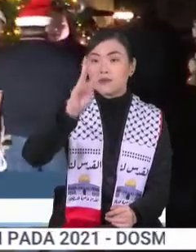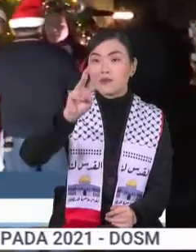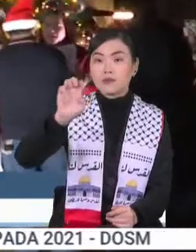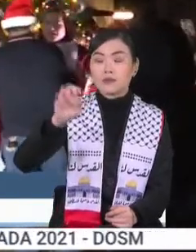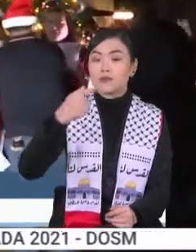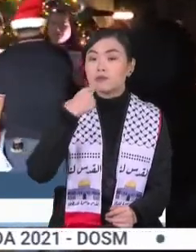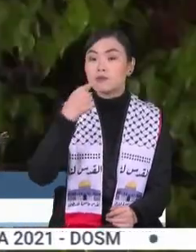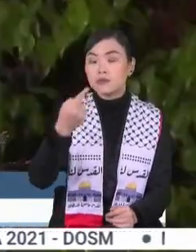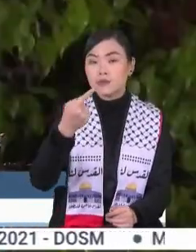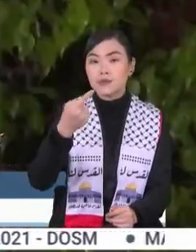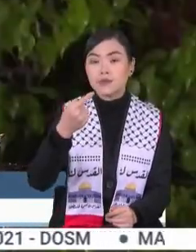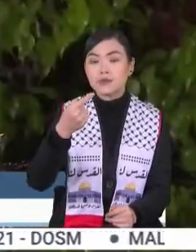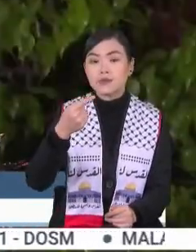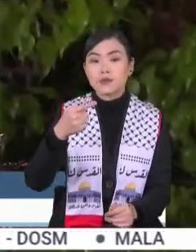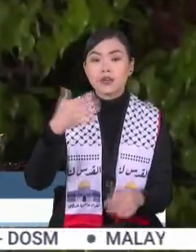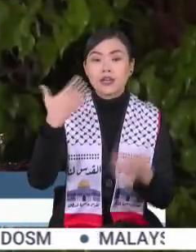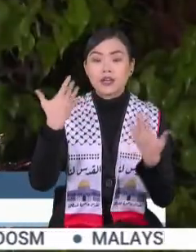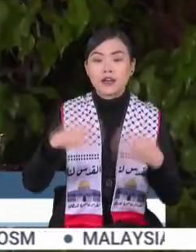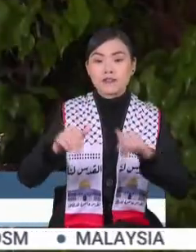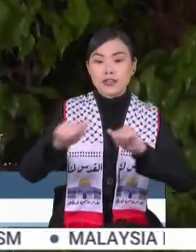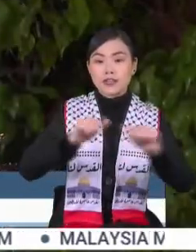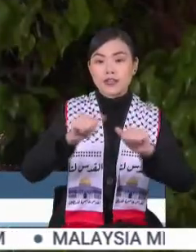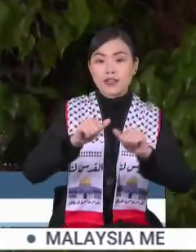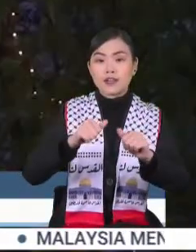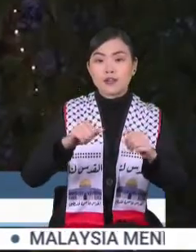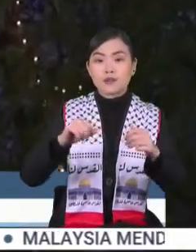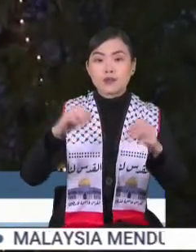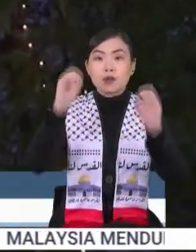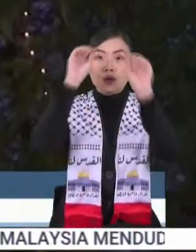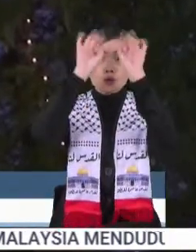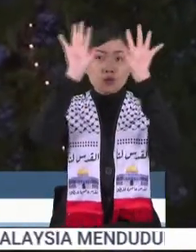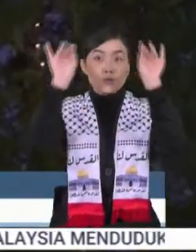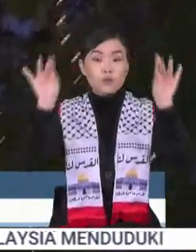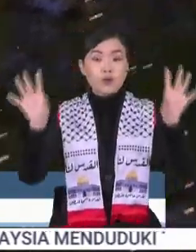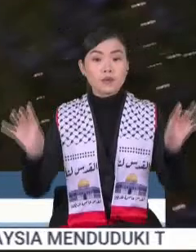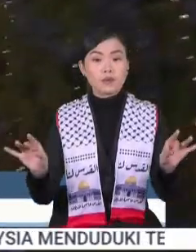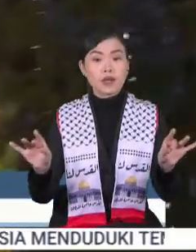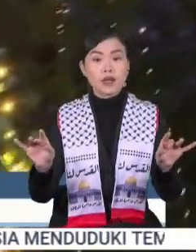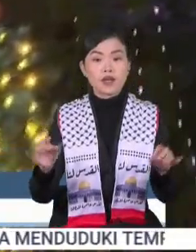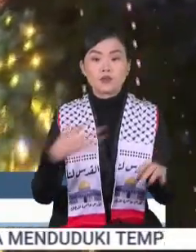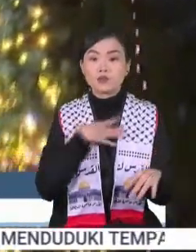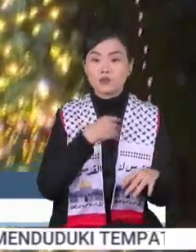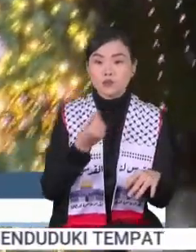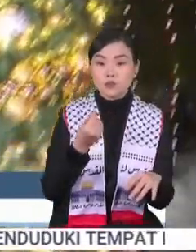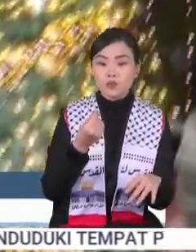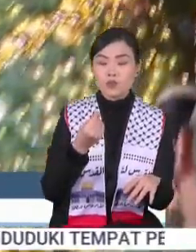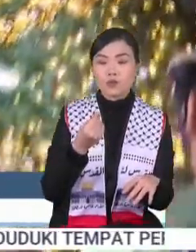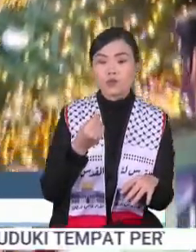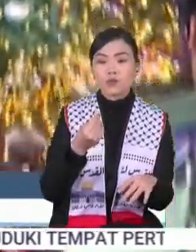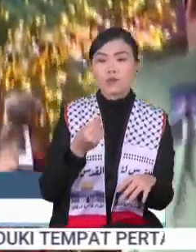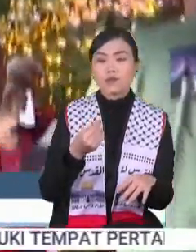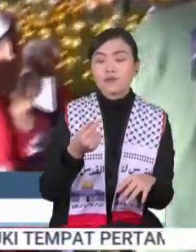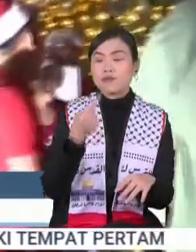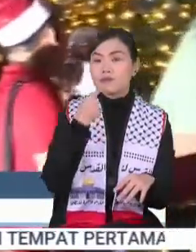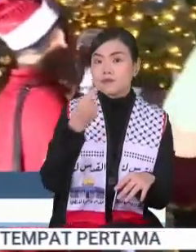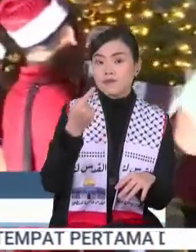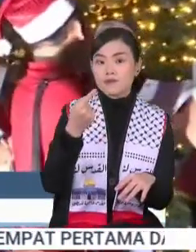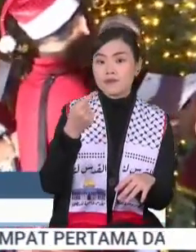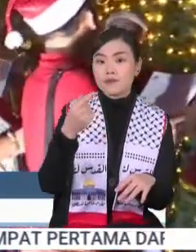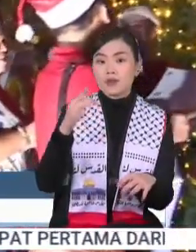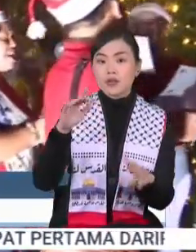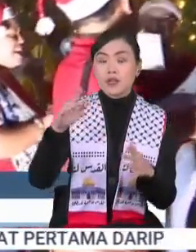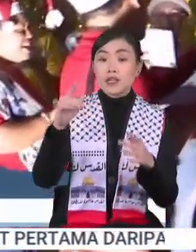demikian kepada pemberita selepas aktiviti menyalakan lampu pada Tugu kucing putih di bulatan padungan katanya uniknya